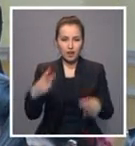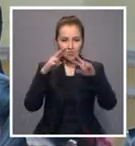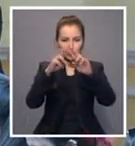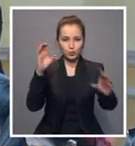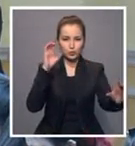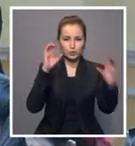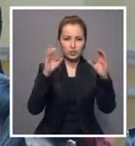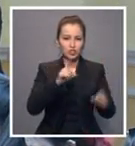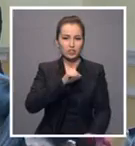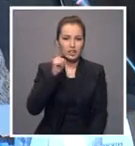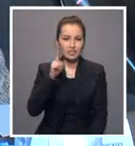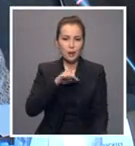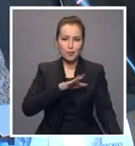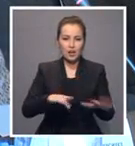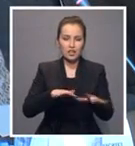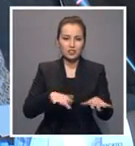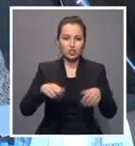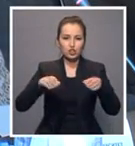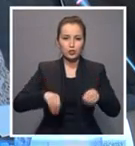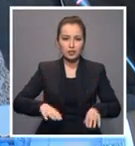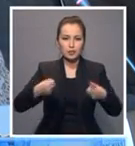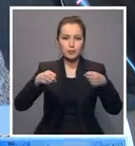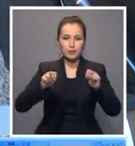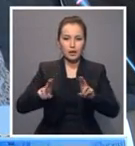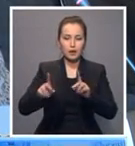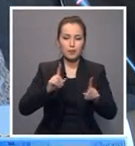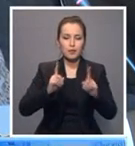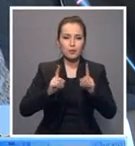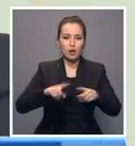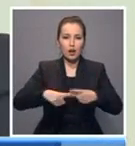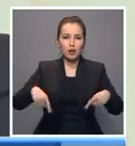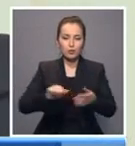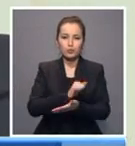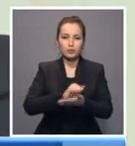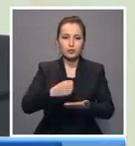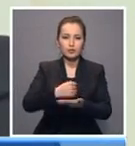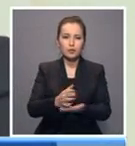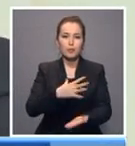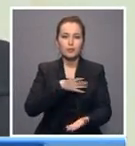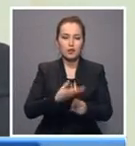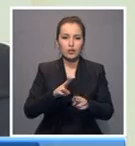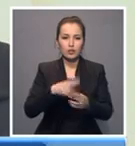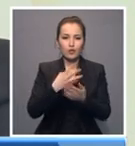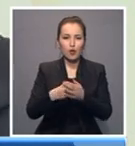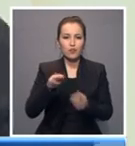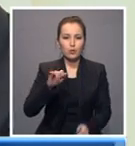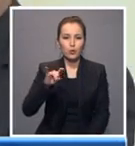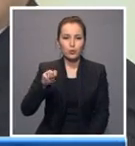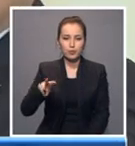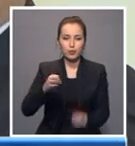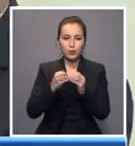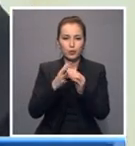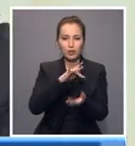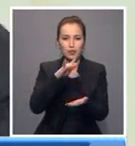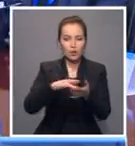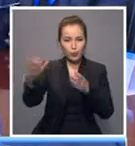Астаналық студенттер жастар мәселесін шешуге арналған бірлескен меморандумға қол қойды. Әріптестік құжат елордалық жас көшбасшылар форумында қаладағы 14